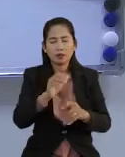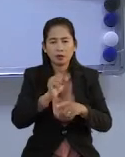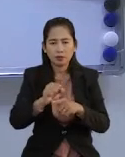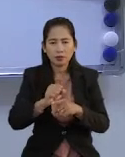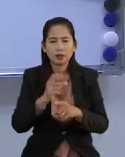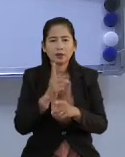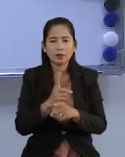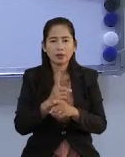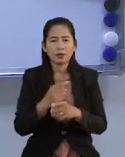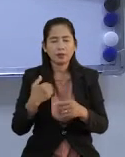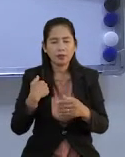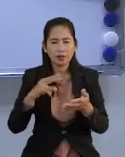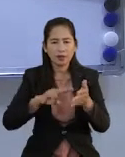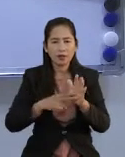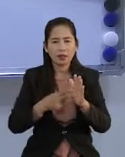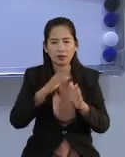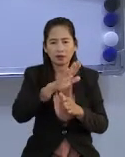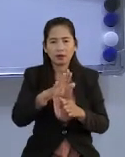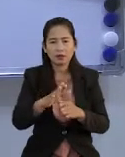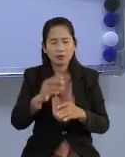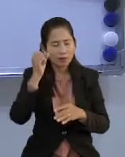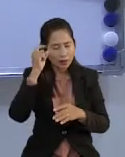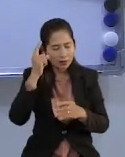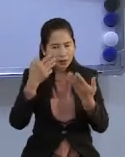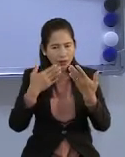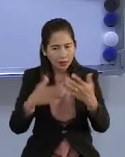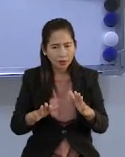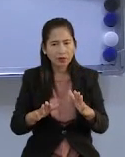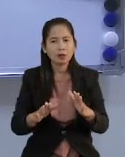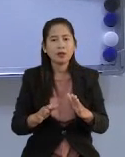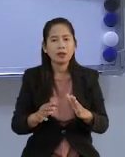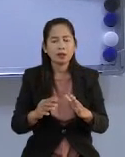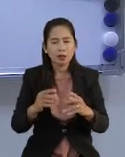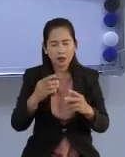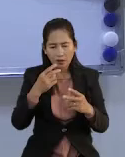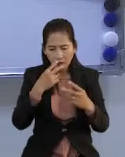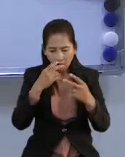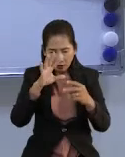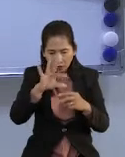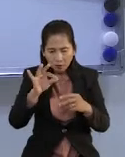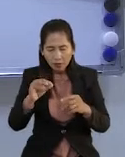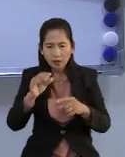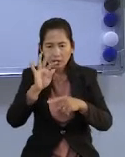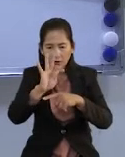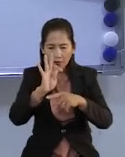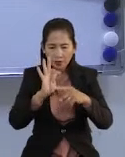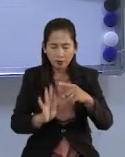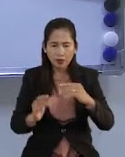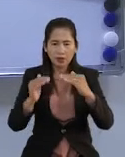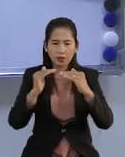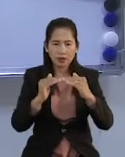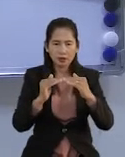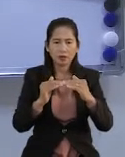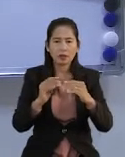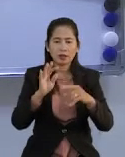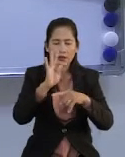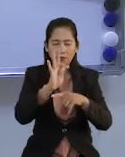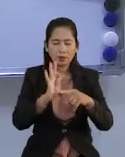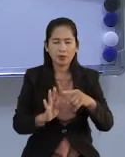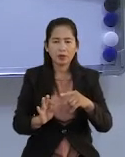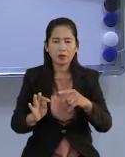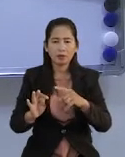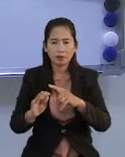nịch bàn trầm trừ miên này thà con bàn dùl hai nữ ca rô bảo phiện đại sma nâng bảo phiện mùi